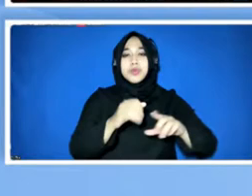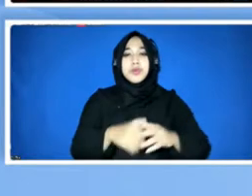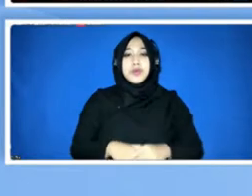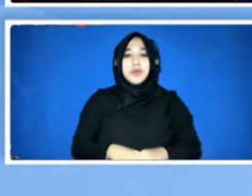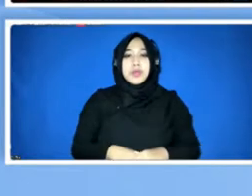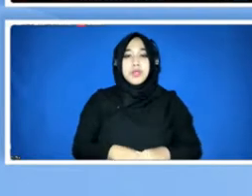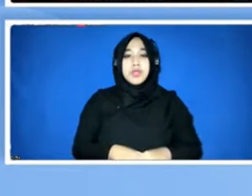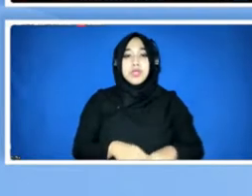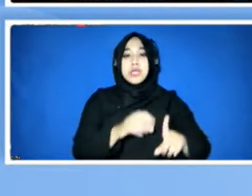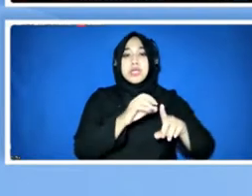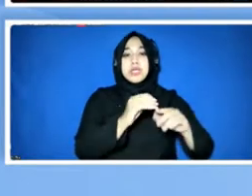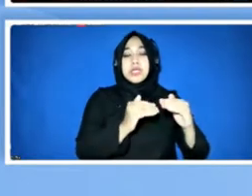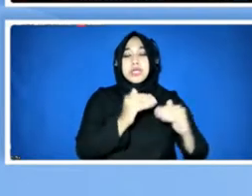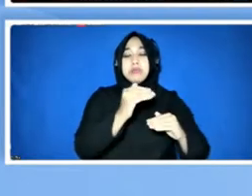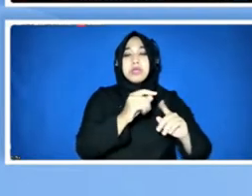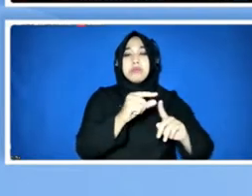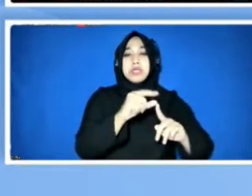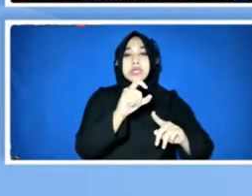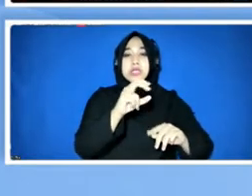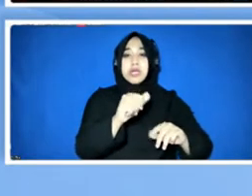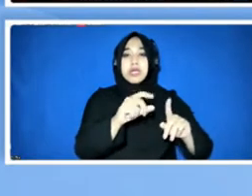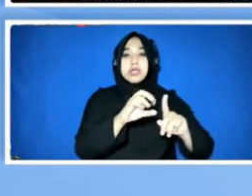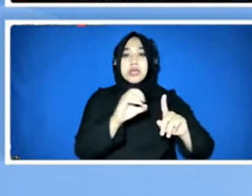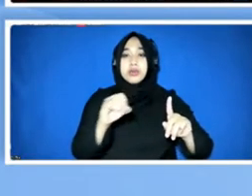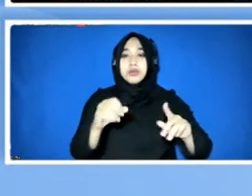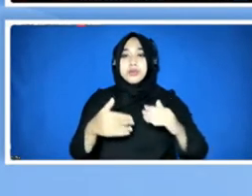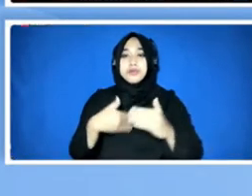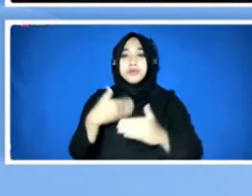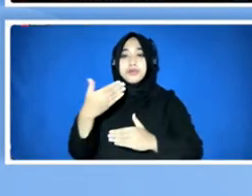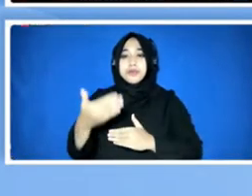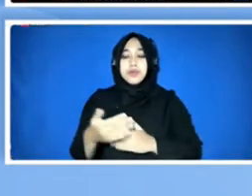alat PCR lebih dari 100. Lanjut.